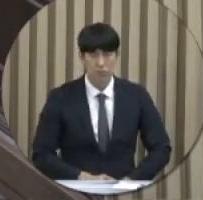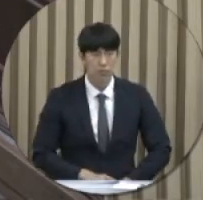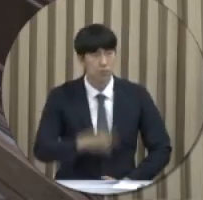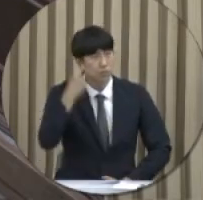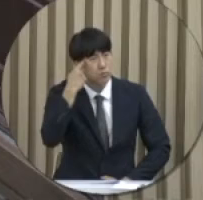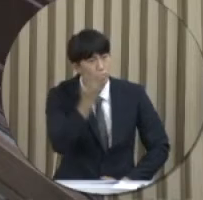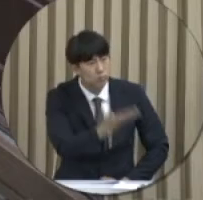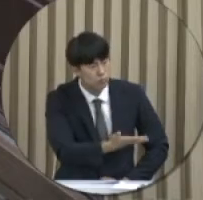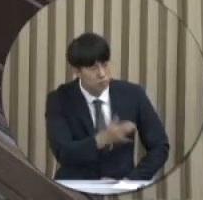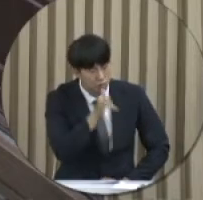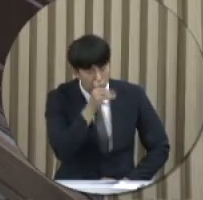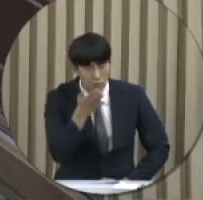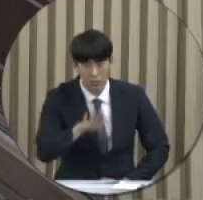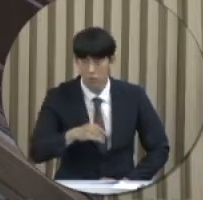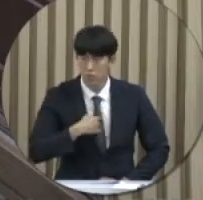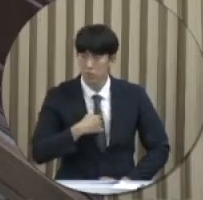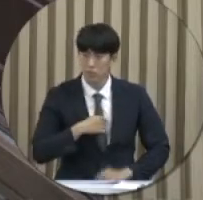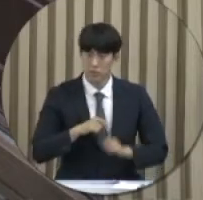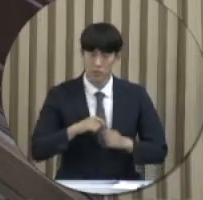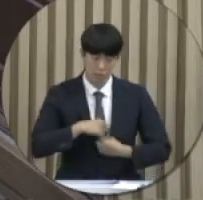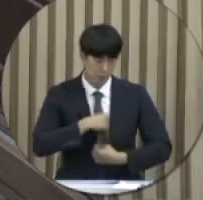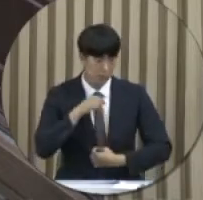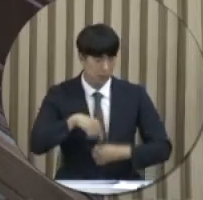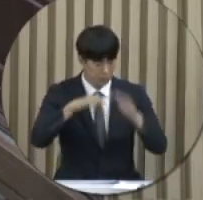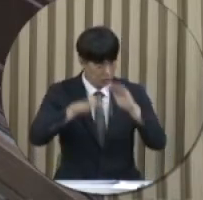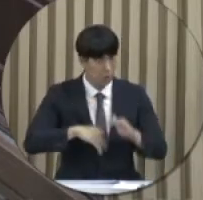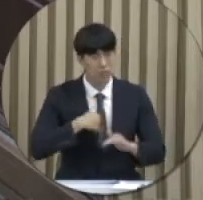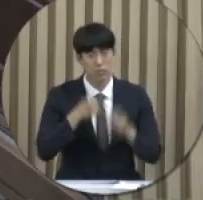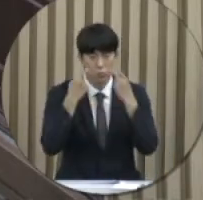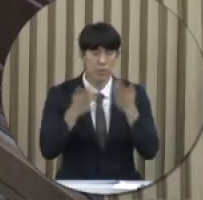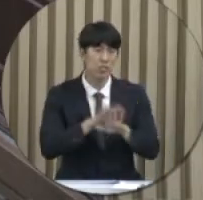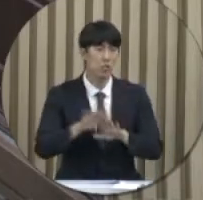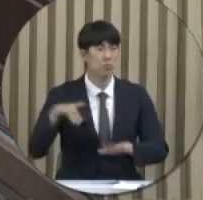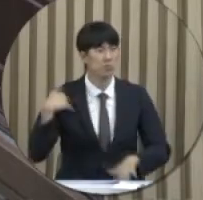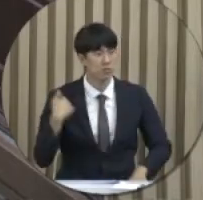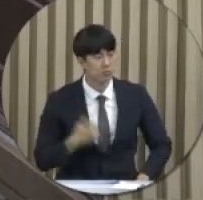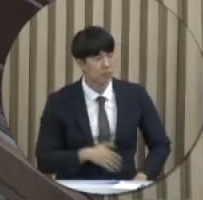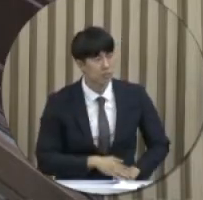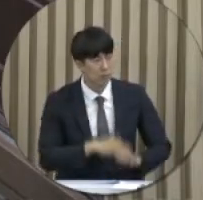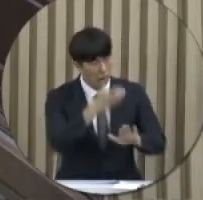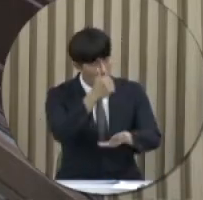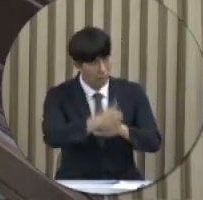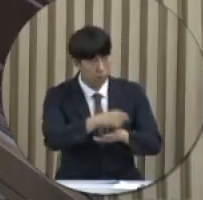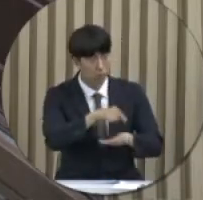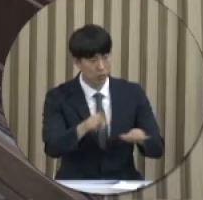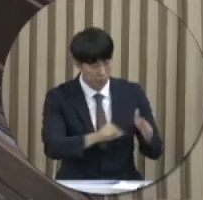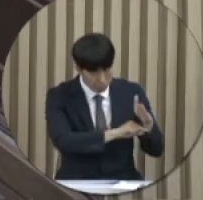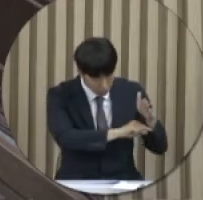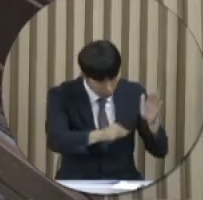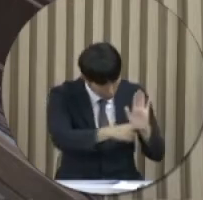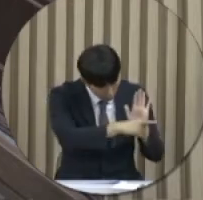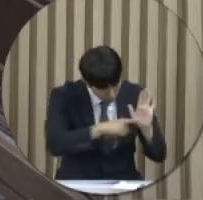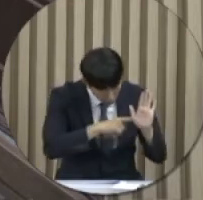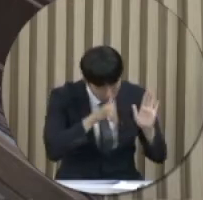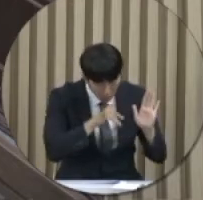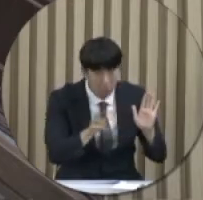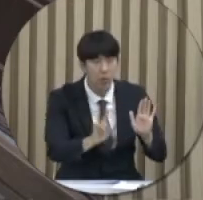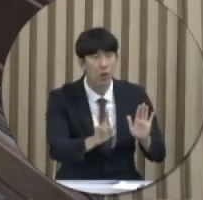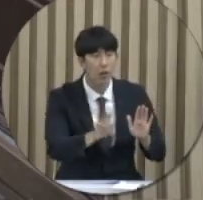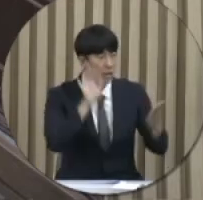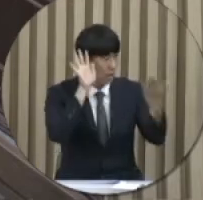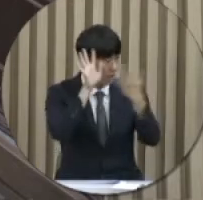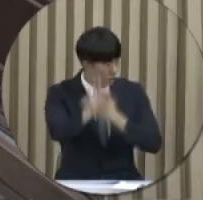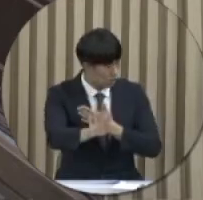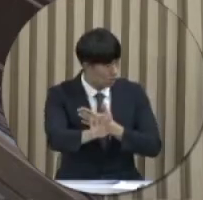질문을 했는데, 제가 사실 이 내용은 정확히 잘 모르겠고요. 마지막에 그 밑에 한 줄이 있는데, 이